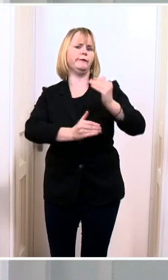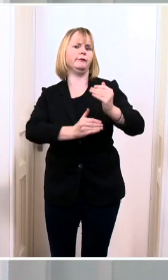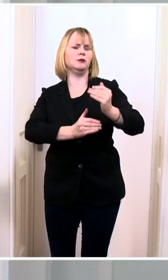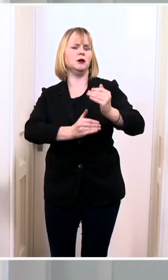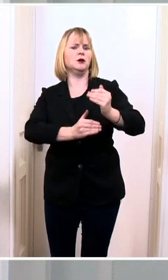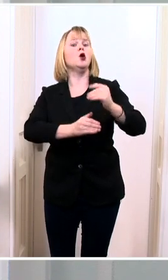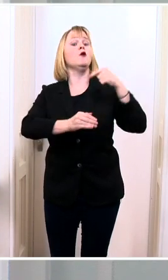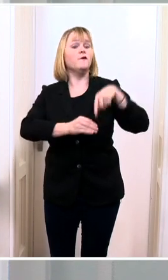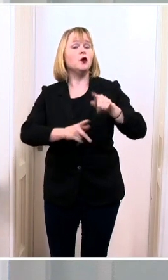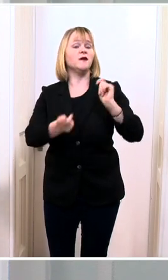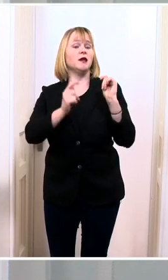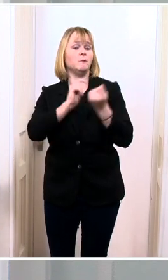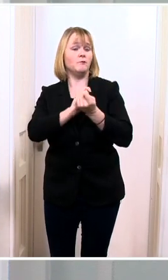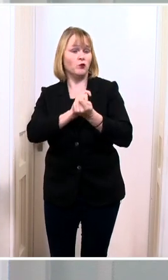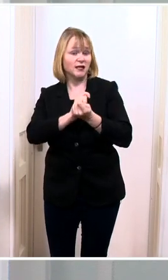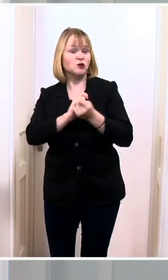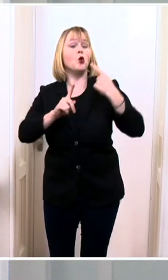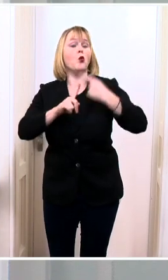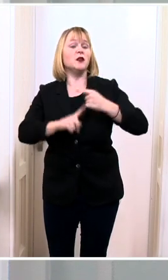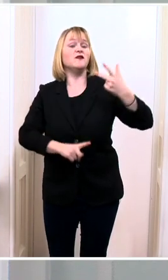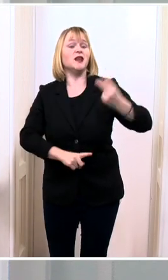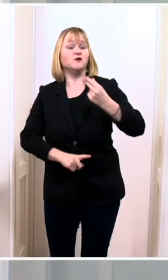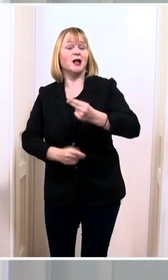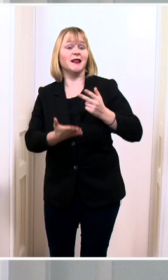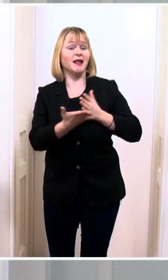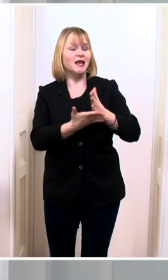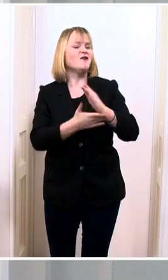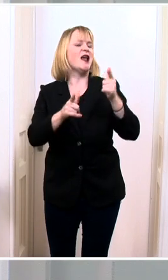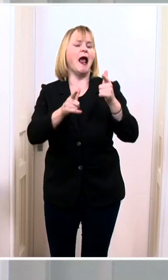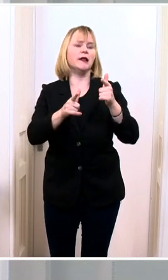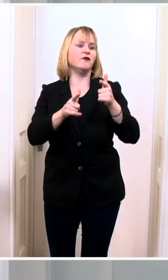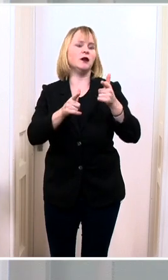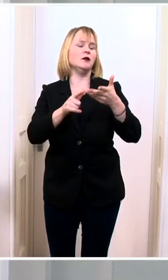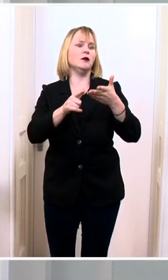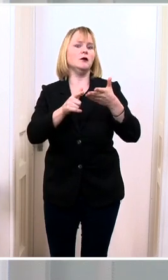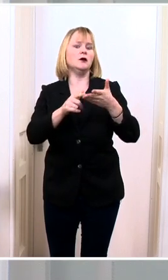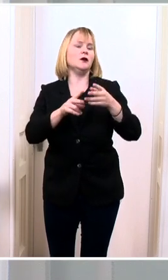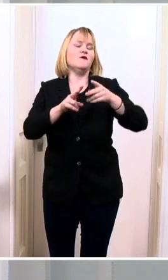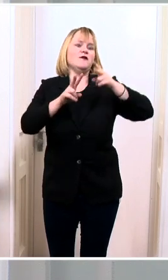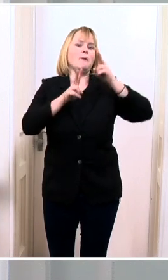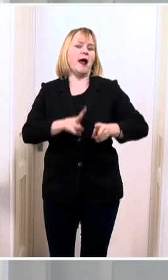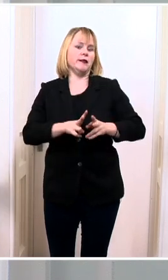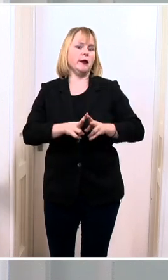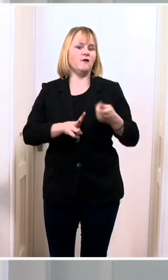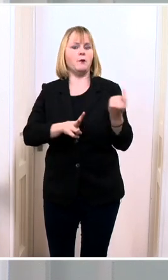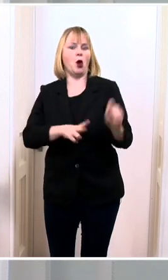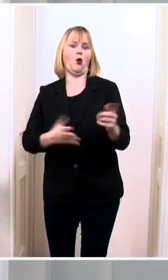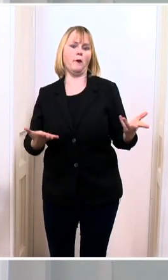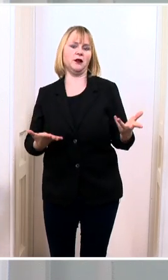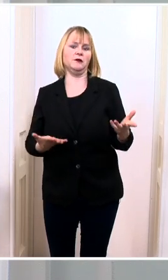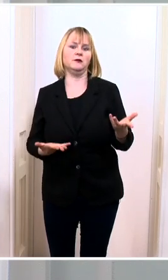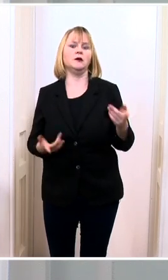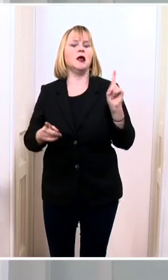Umsetzung unserer Impfstrategie keine Pannen passieren. Und genau an diesem Thema haben die zuständigen